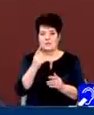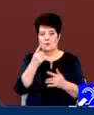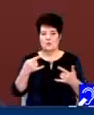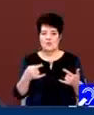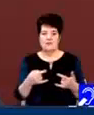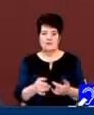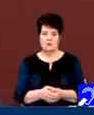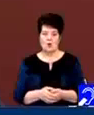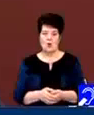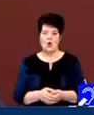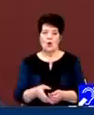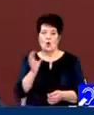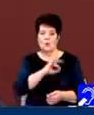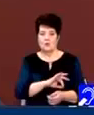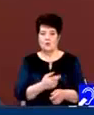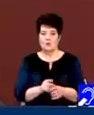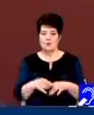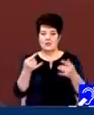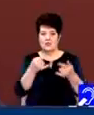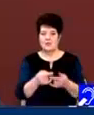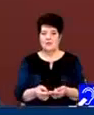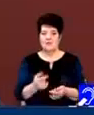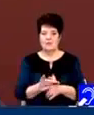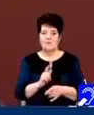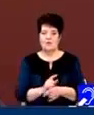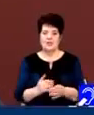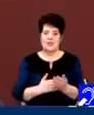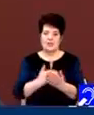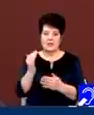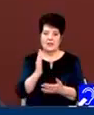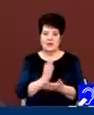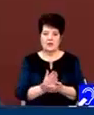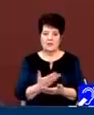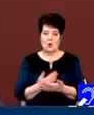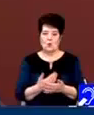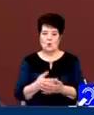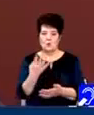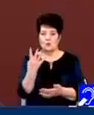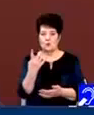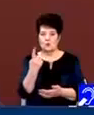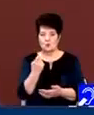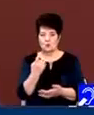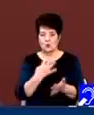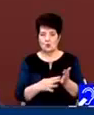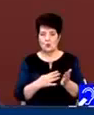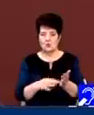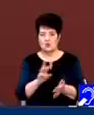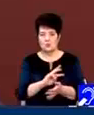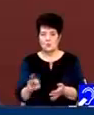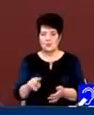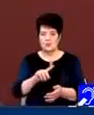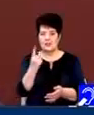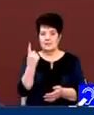televizor. Consumul de programe TV e în continuare foarte ridicat. Avem o medie de aproape 190 de minute în timpul